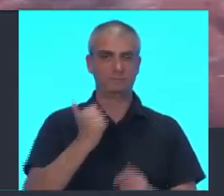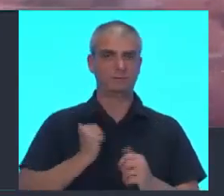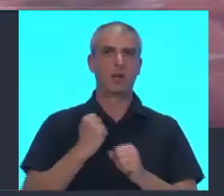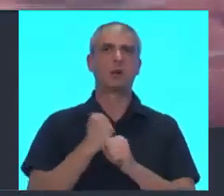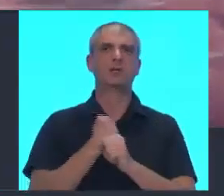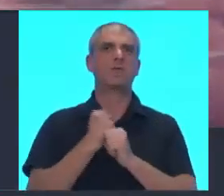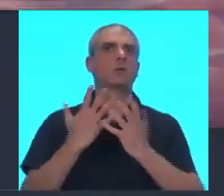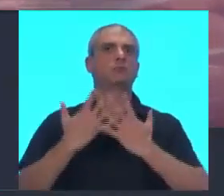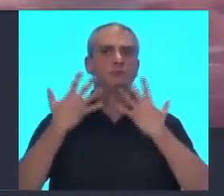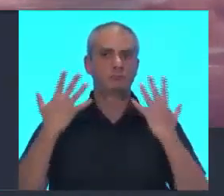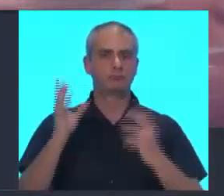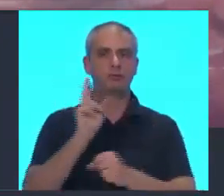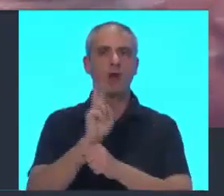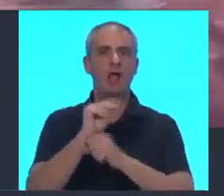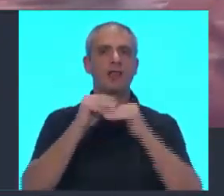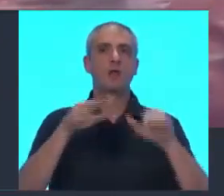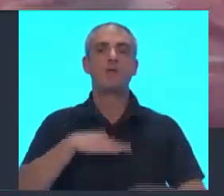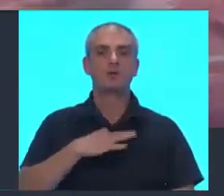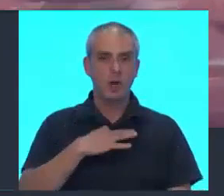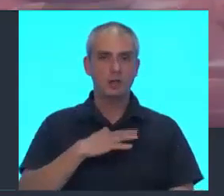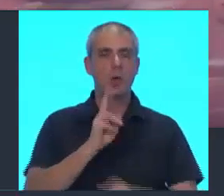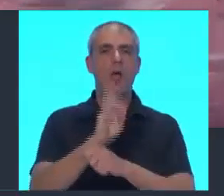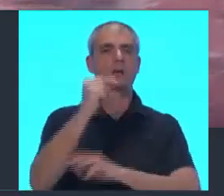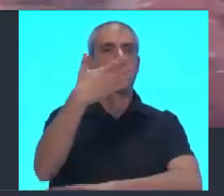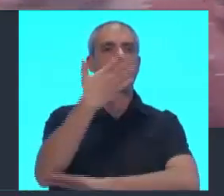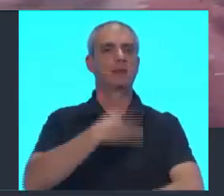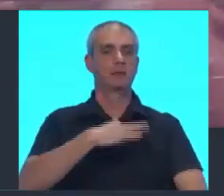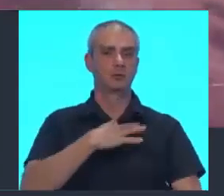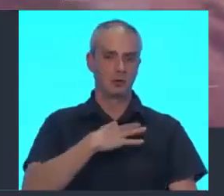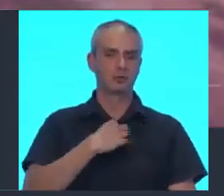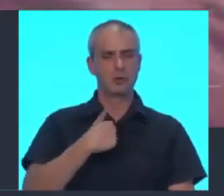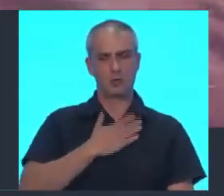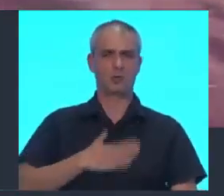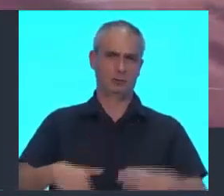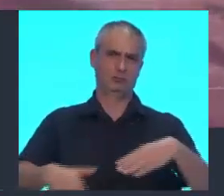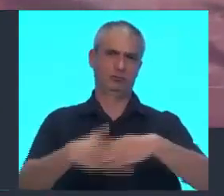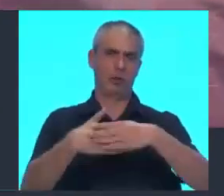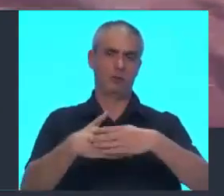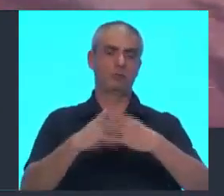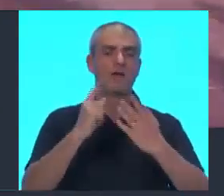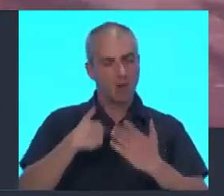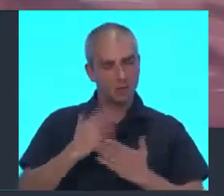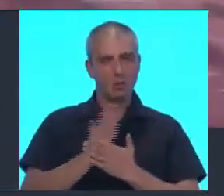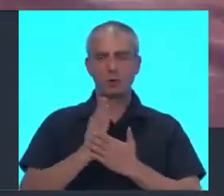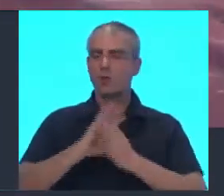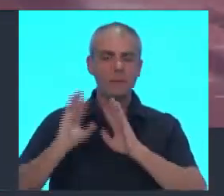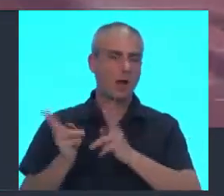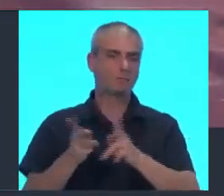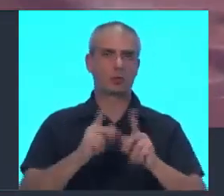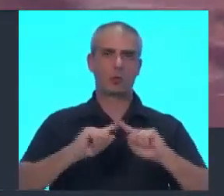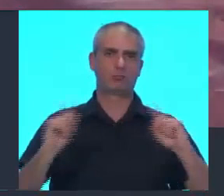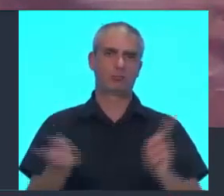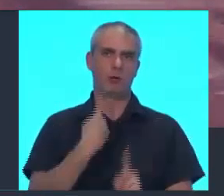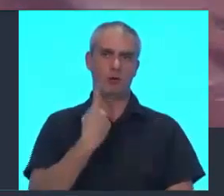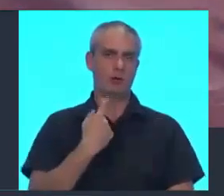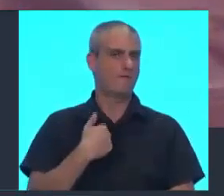כאן להגן על גבולותינו, להגן על מדינתנו. פנינו לשלום, אבל אנחנו ערוכים לכל תרחיש, ואני לא